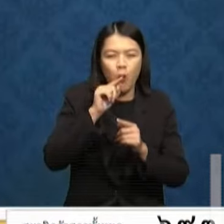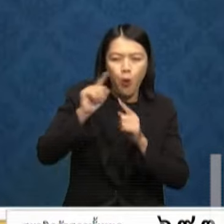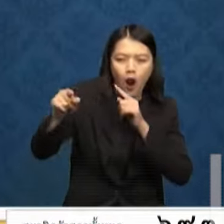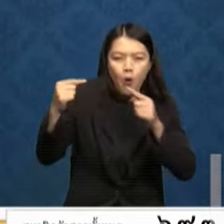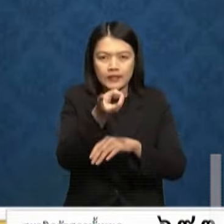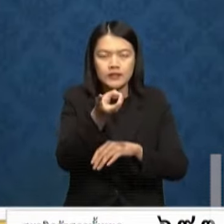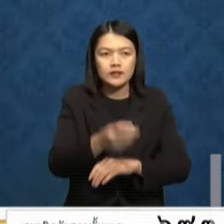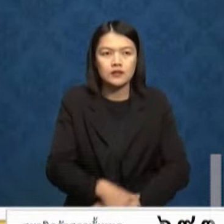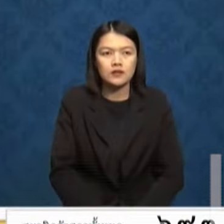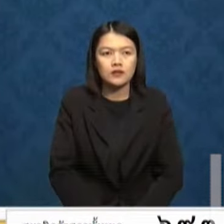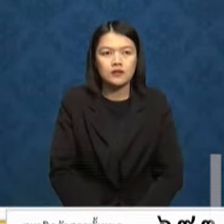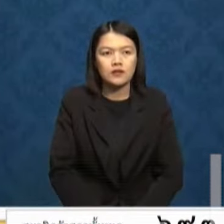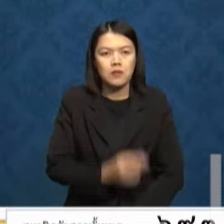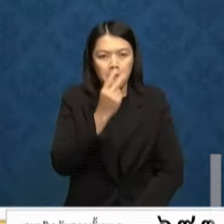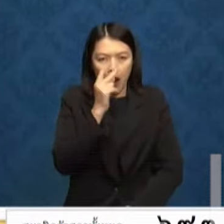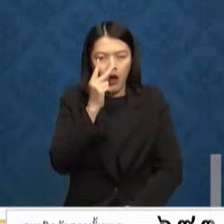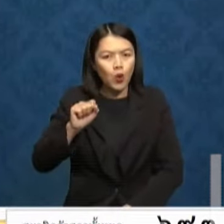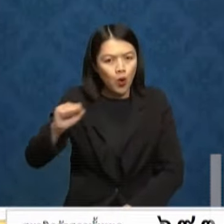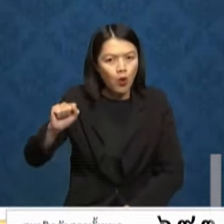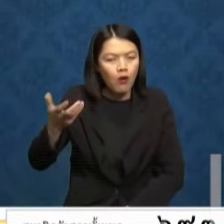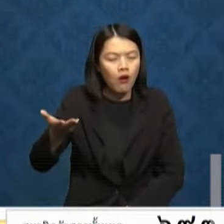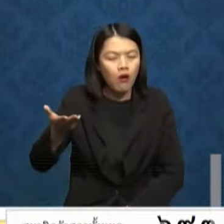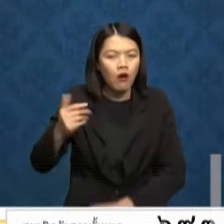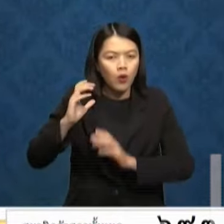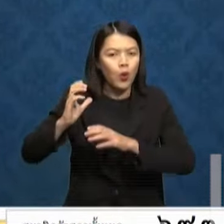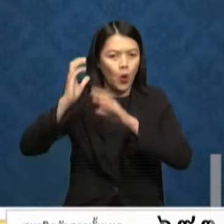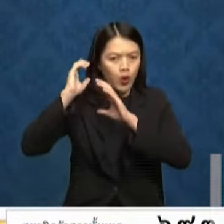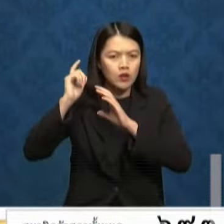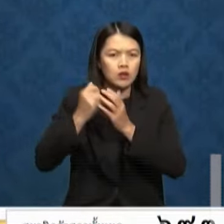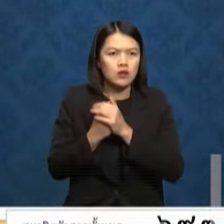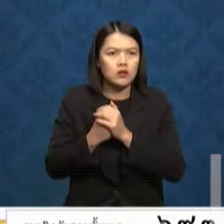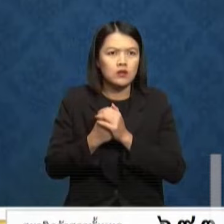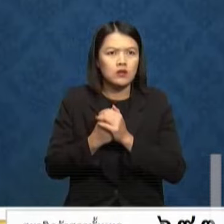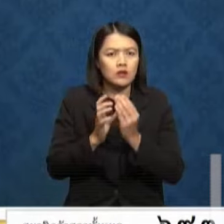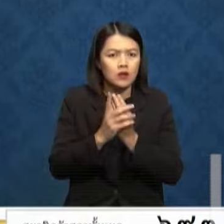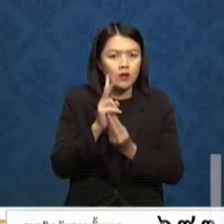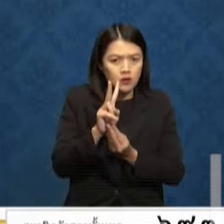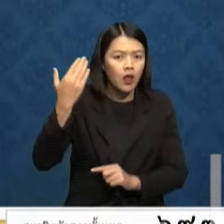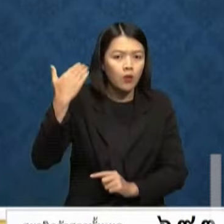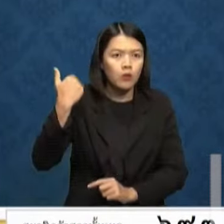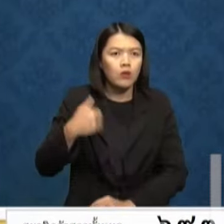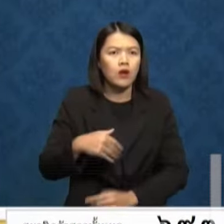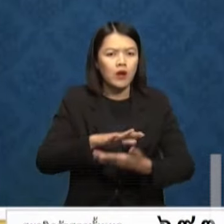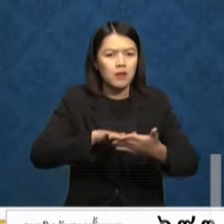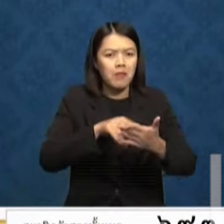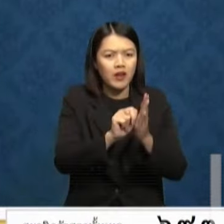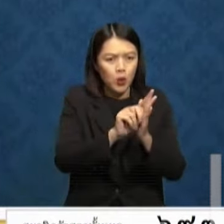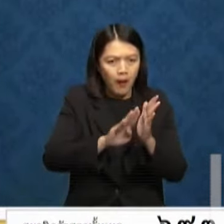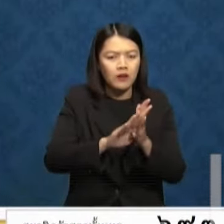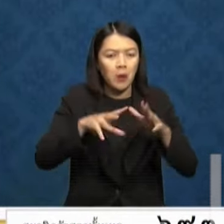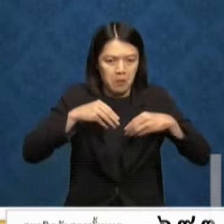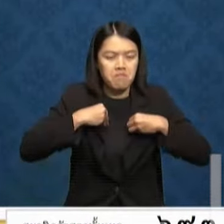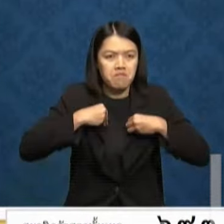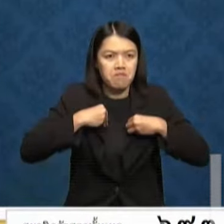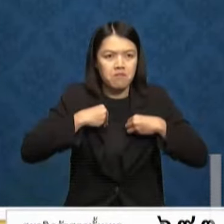สีซ้ำแล้วซ้ำเล่าผมก็แปลกใจว่าเพื่อนสมาชิกผมเนี่ยถ้าย้อนกลับไปก่อนหน้านี้สัก 2อาทิตย์ 2เดือนเนี่ยนโยบายฉบับนี้คงเห็นด้วย